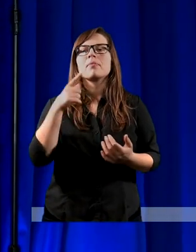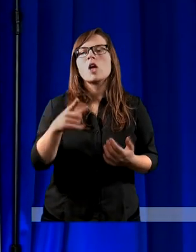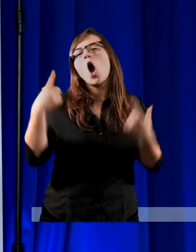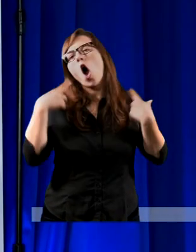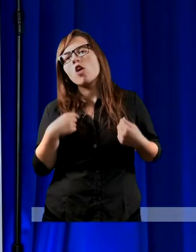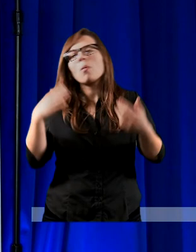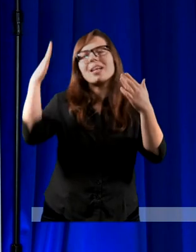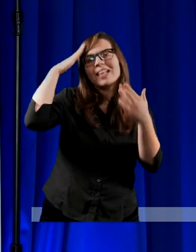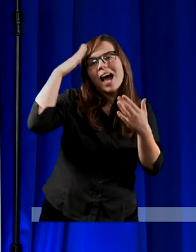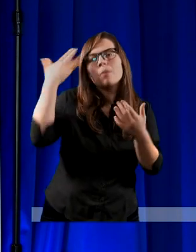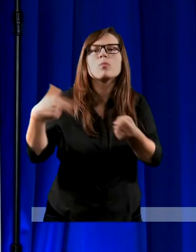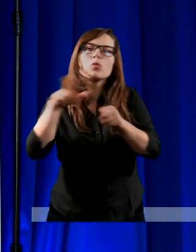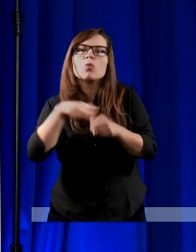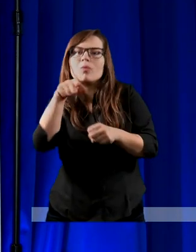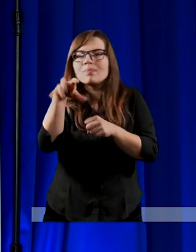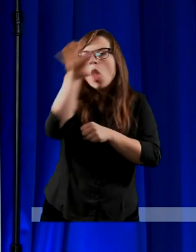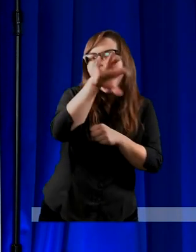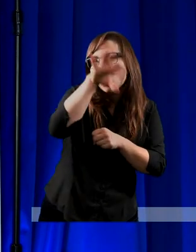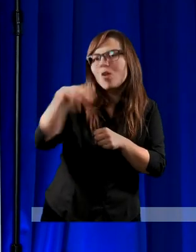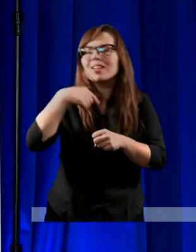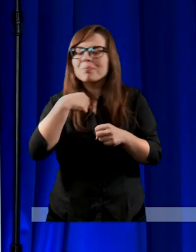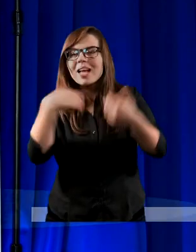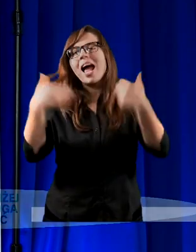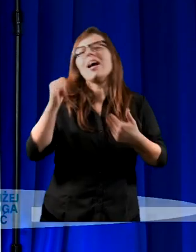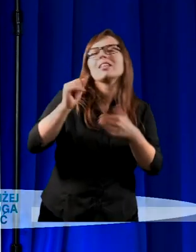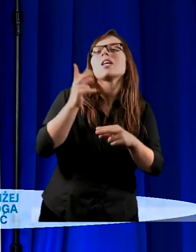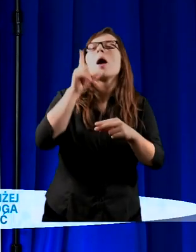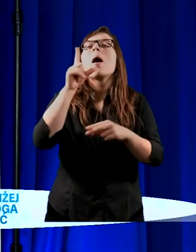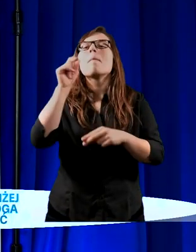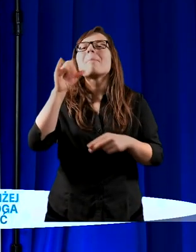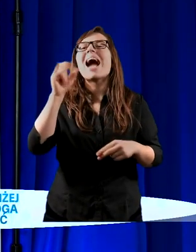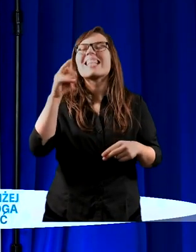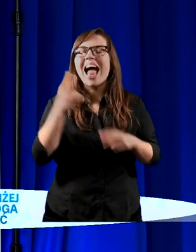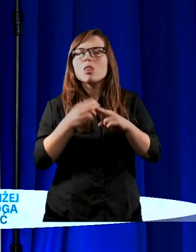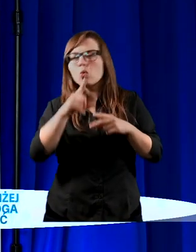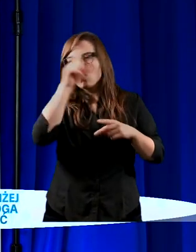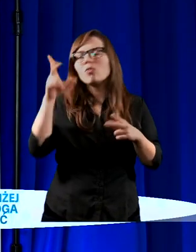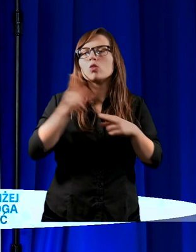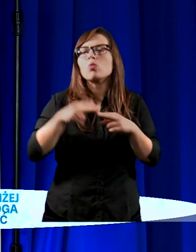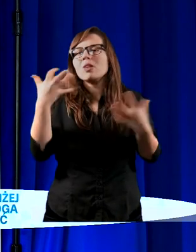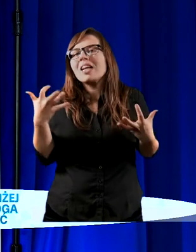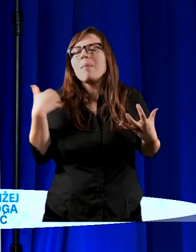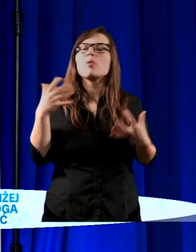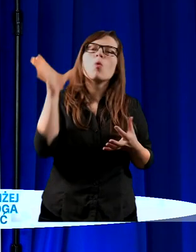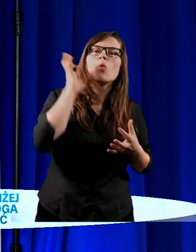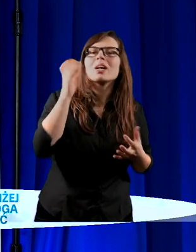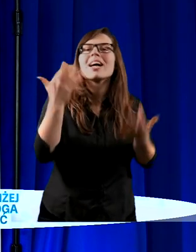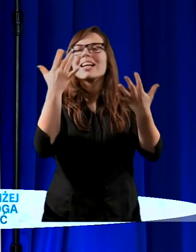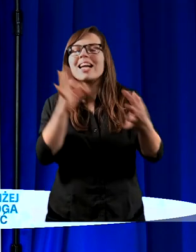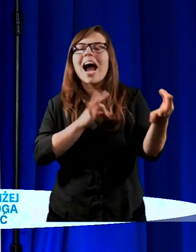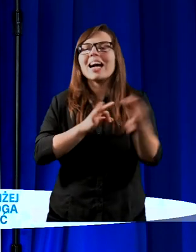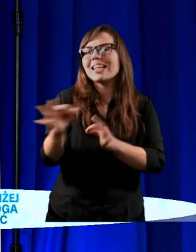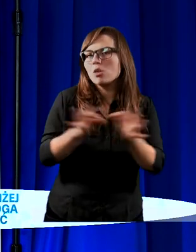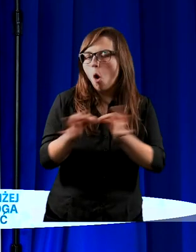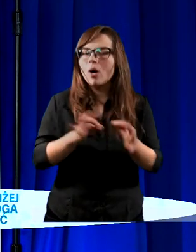osoby znajome, które mnie oglądają i pacjentów, którzy chcieliby usłyszeć kilka